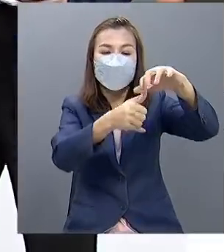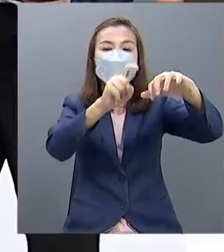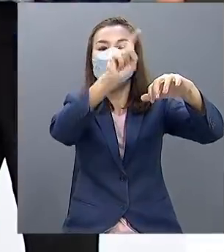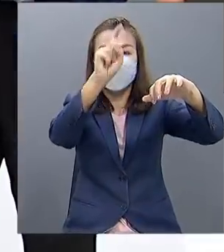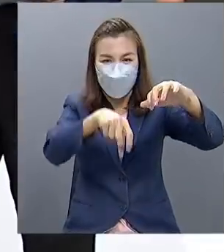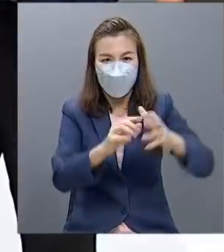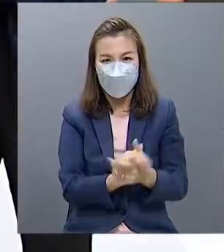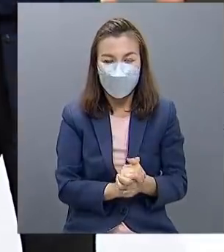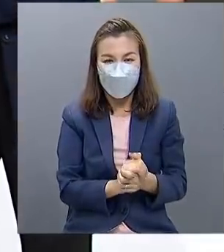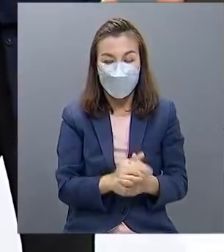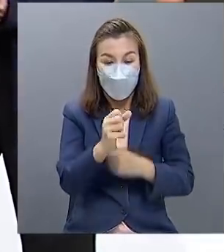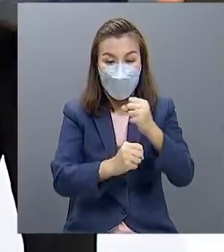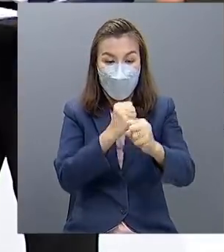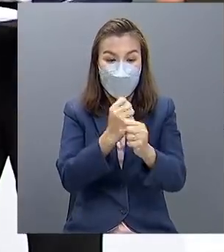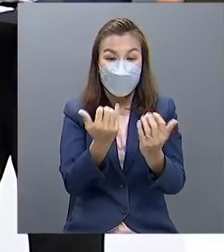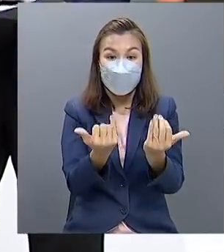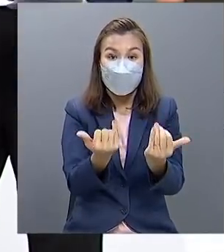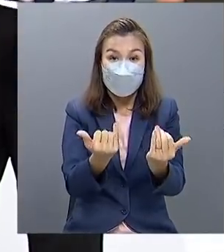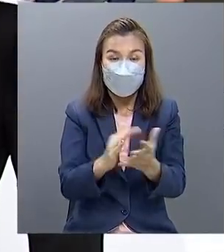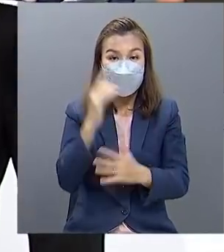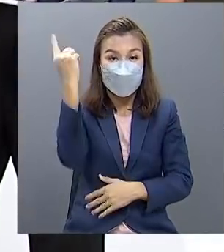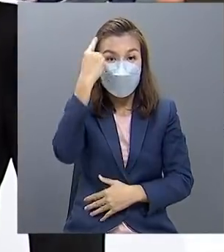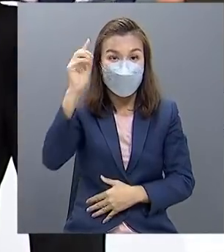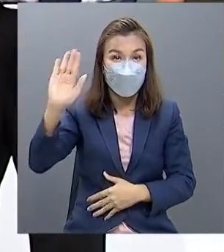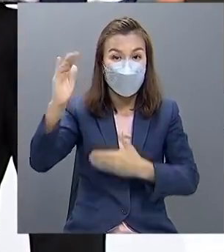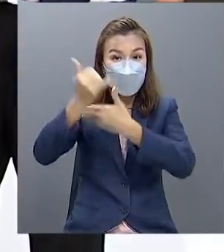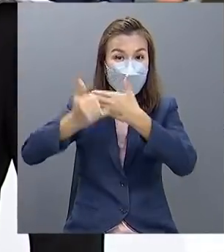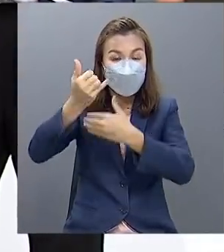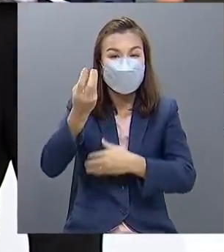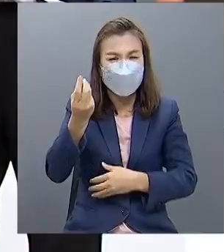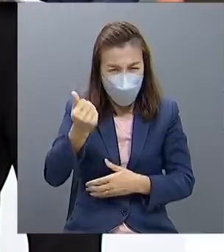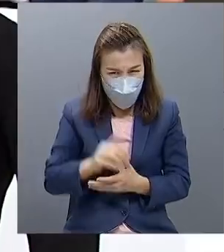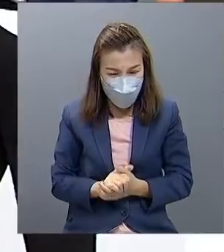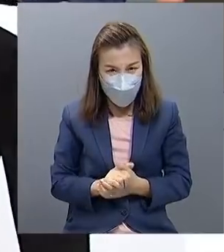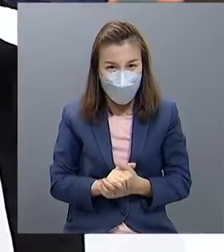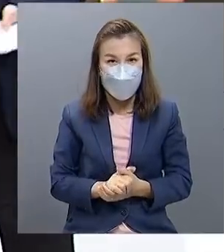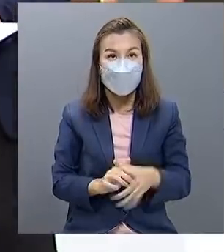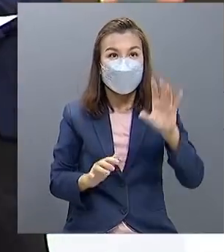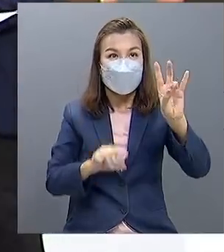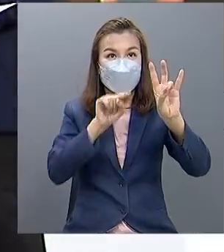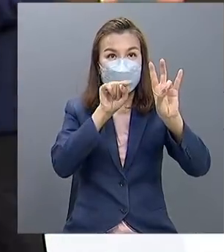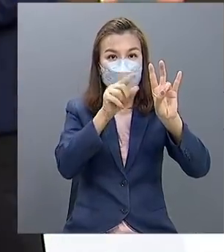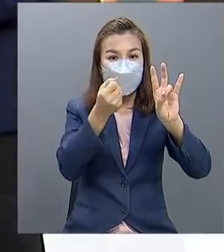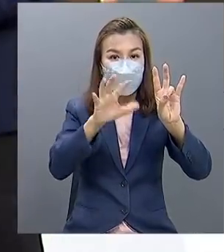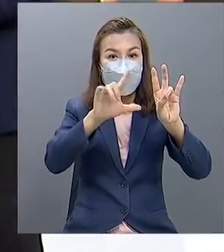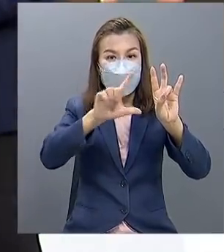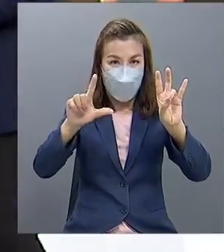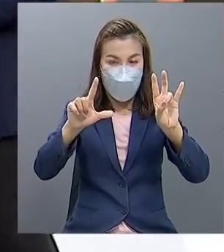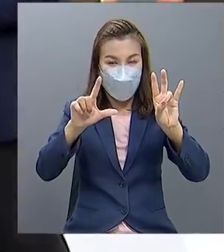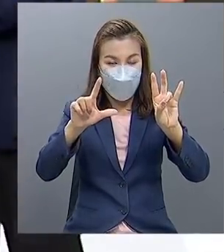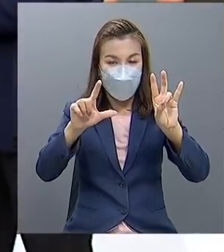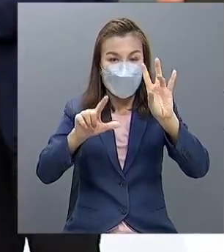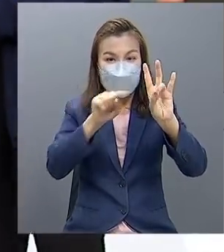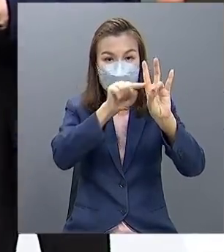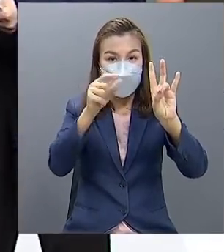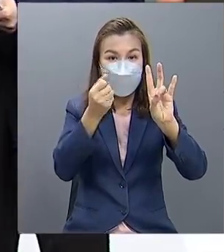ปีนี้นะคะสำหรับนักท่องเที่ยวต่างชาติจะเป็นเท่าไหร่ระวางเป้าไว้ที่ 7-15 ล้านคนนะคะปัจจัยสำคัญค่ะมันอยู่ที่ประเ